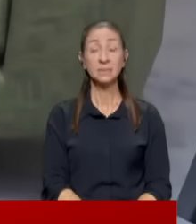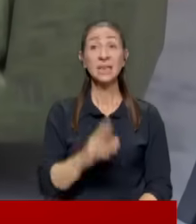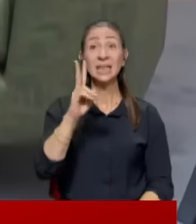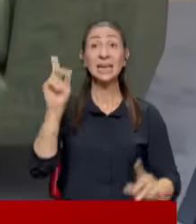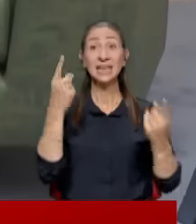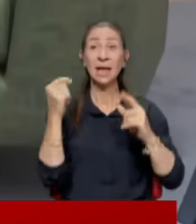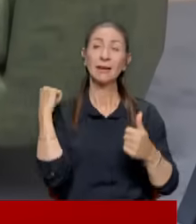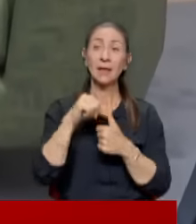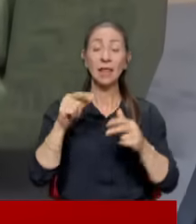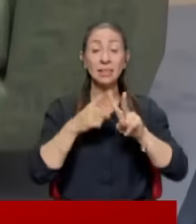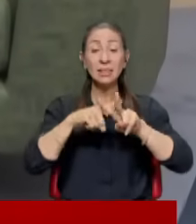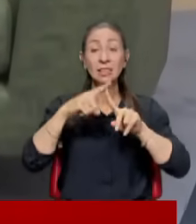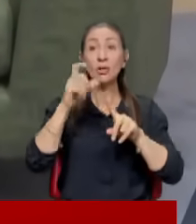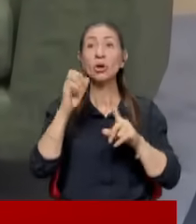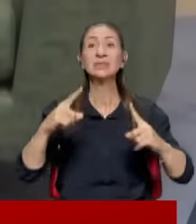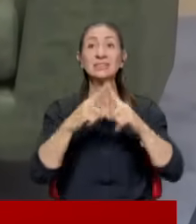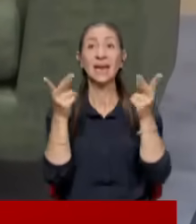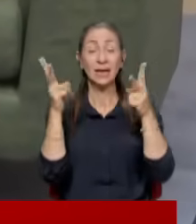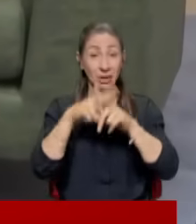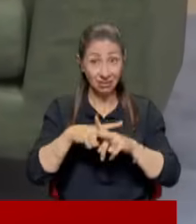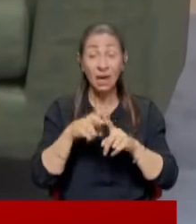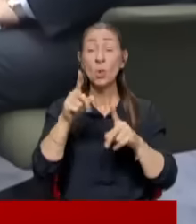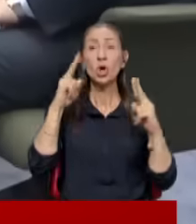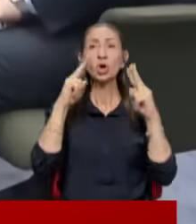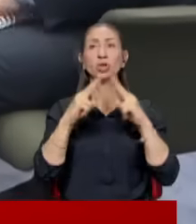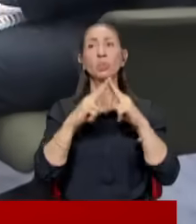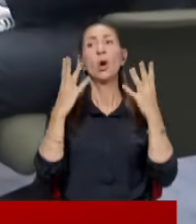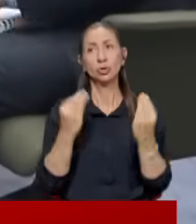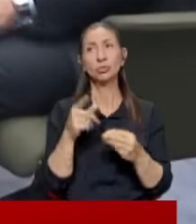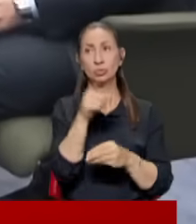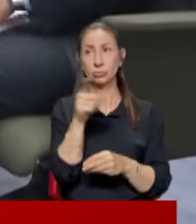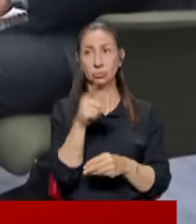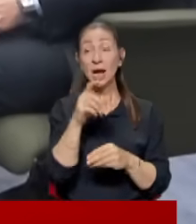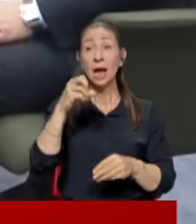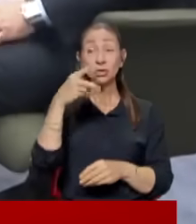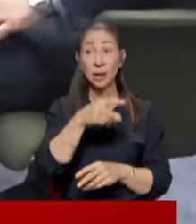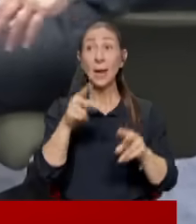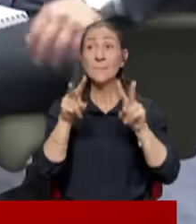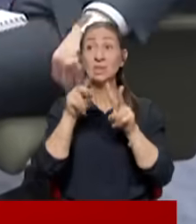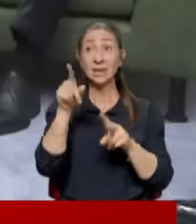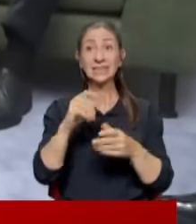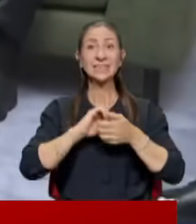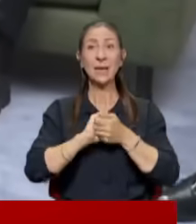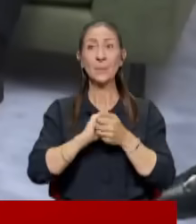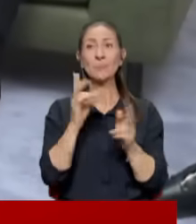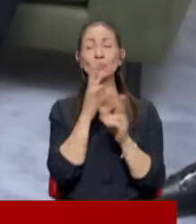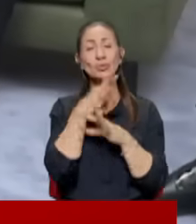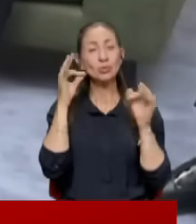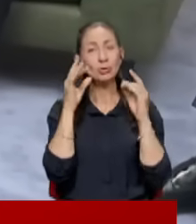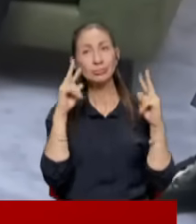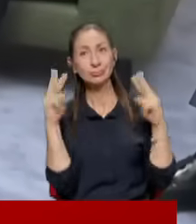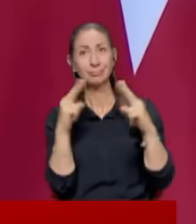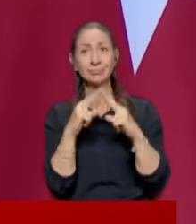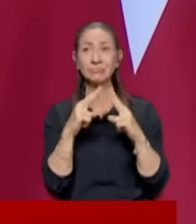İki lider yine bir NATO zirvesine katıldı. Bu kez görüşme gerçekleşti. Erdoğan ve Mitsotakis'in samimi ve neşeli halleri